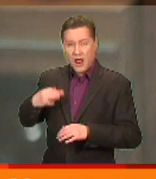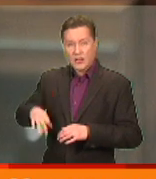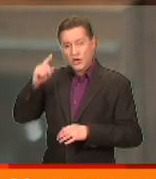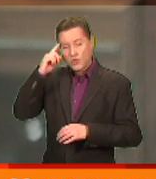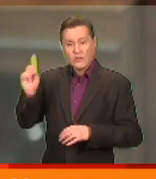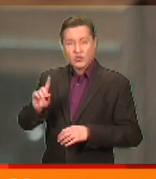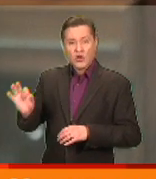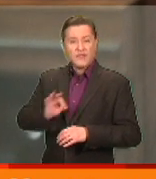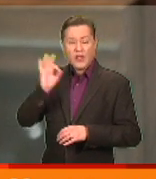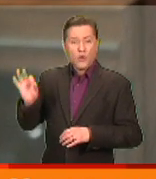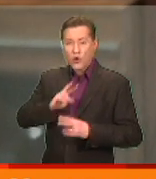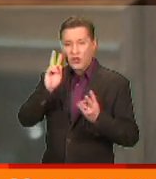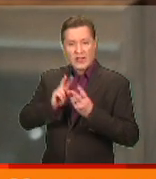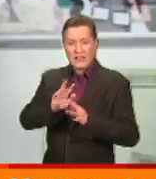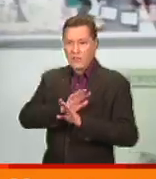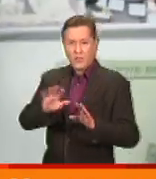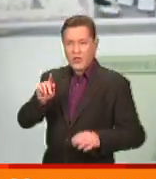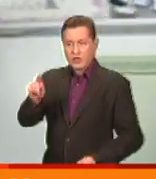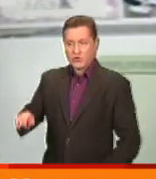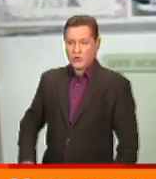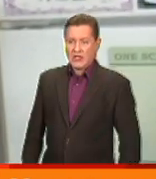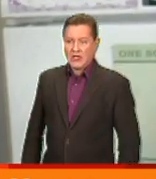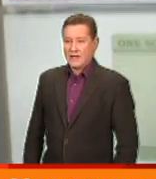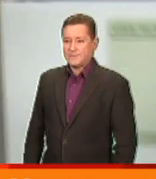їх уже не побачу.